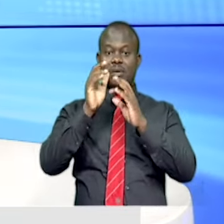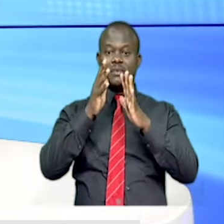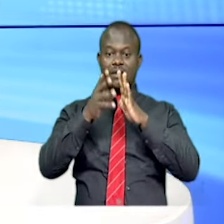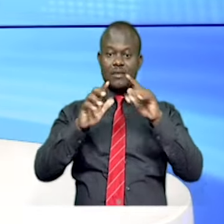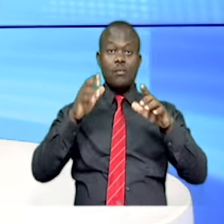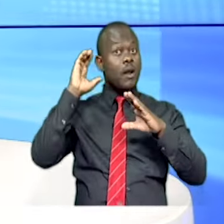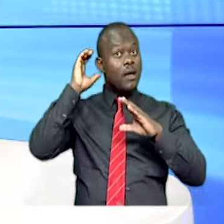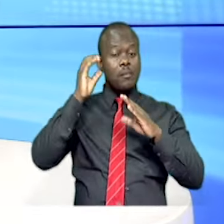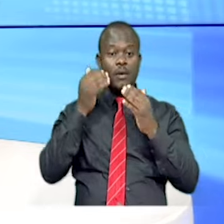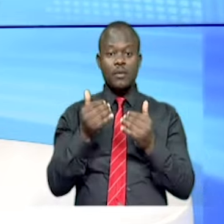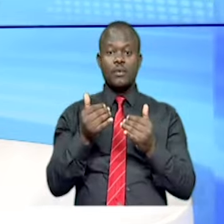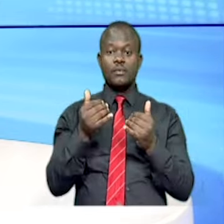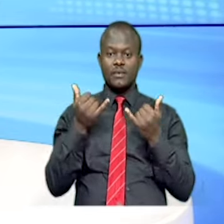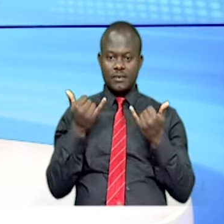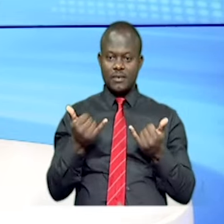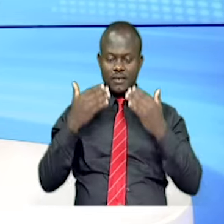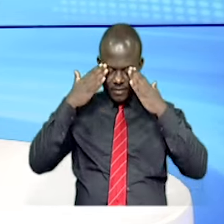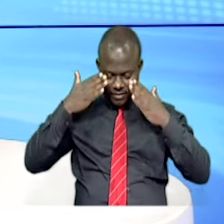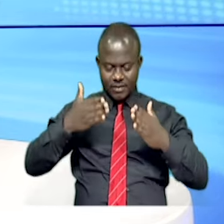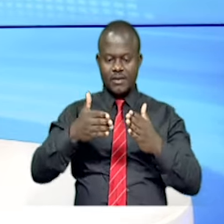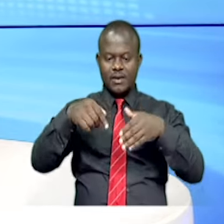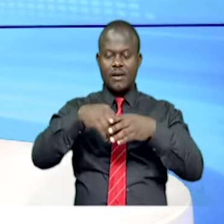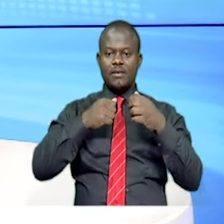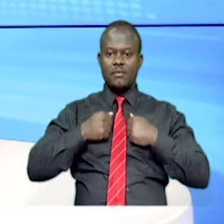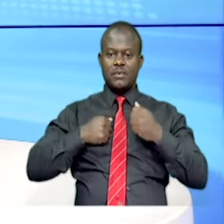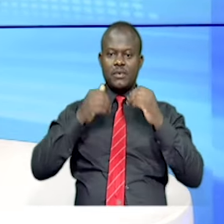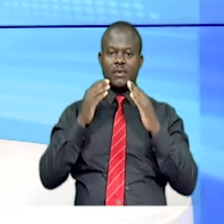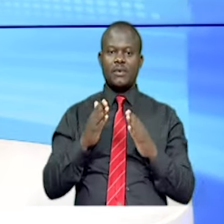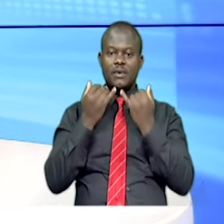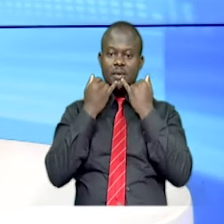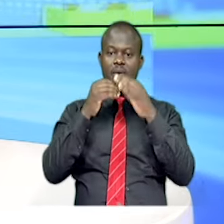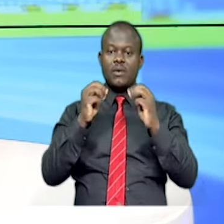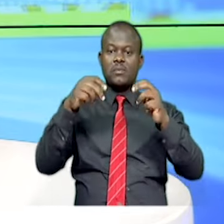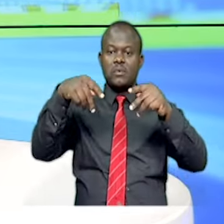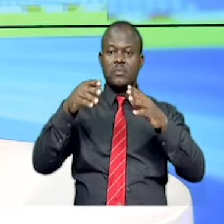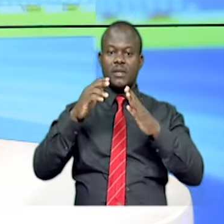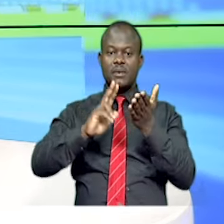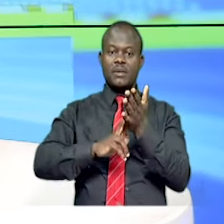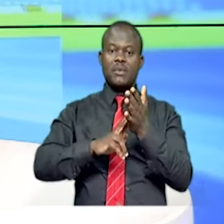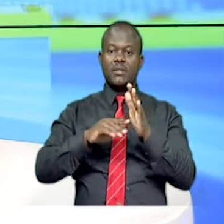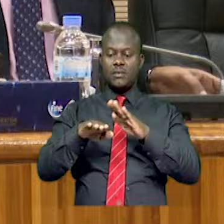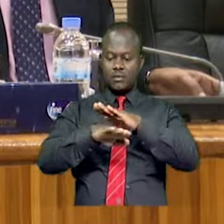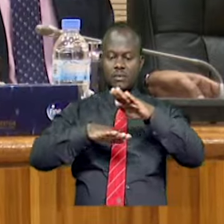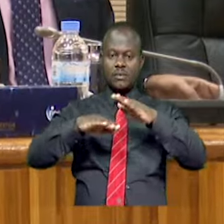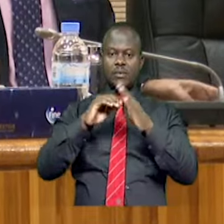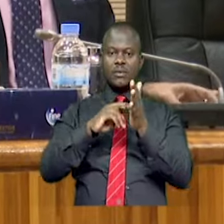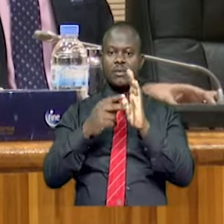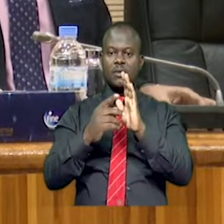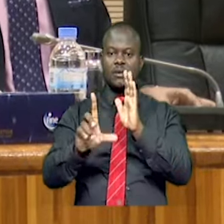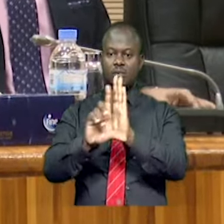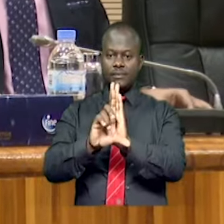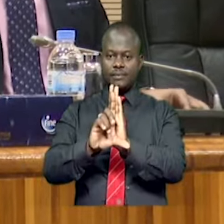makuru na makuru agiye kwibanda kuya hano mu Rwanda tutabwira ko abadepite bemeje ishingiro ry'umushinga